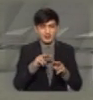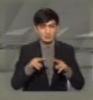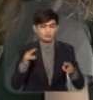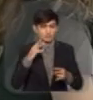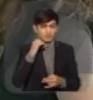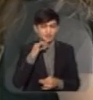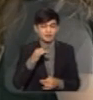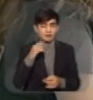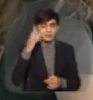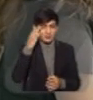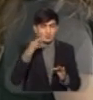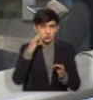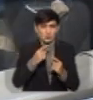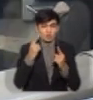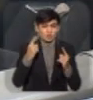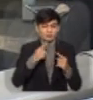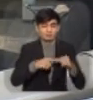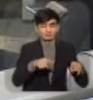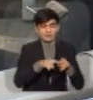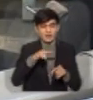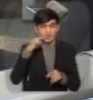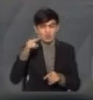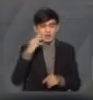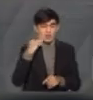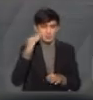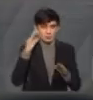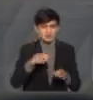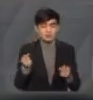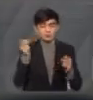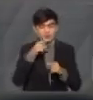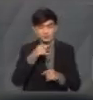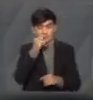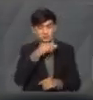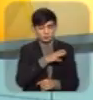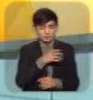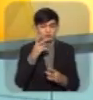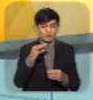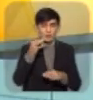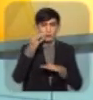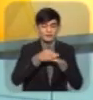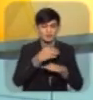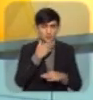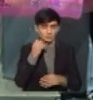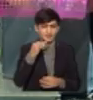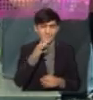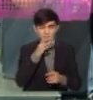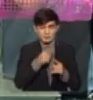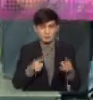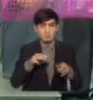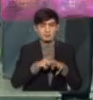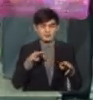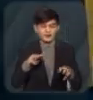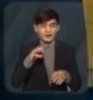мнение представителей крупнейшего международного аэропорта Алматы не удалось. На наш запрос пока не ответили. Тем временем в